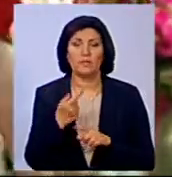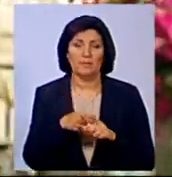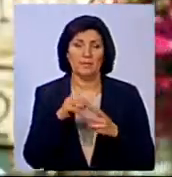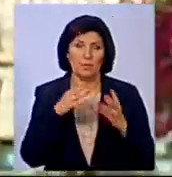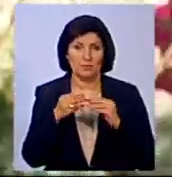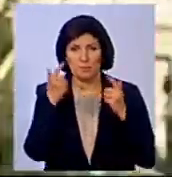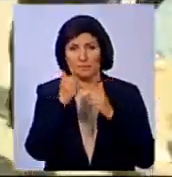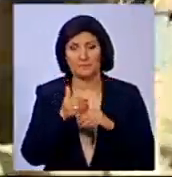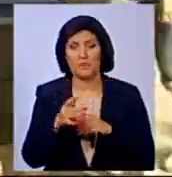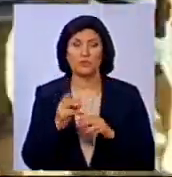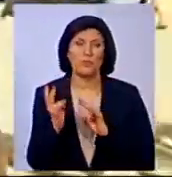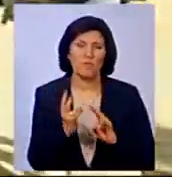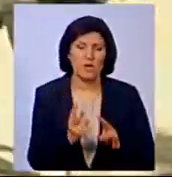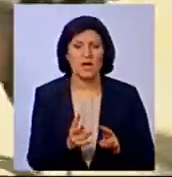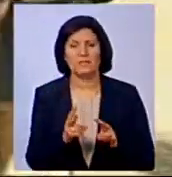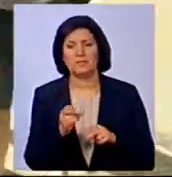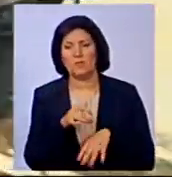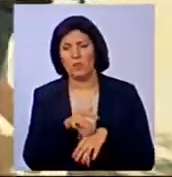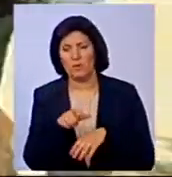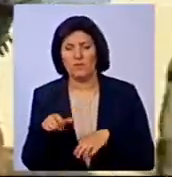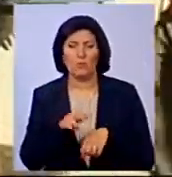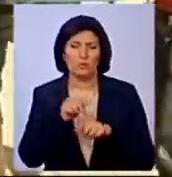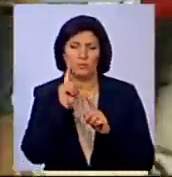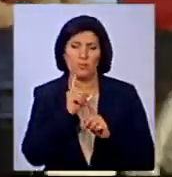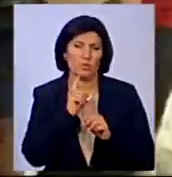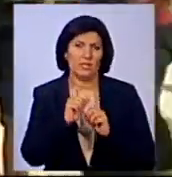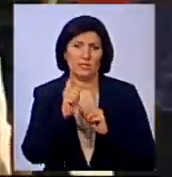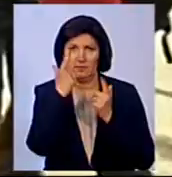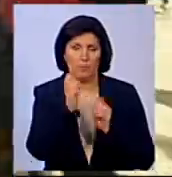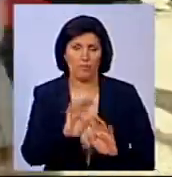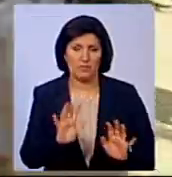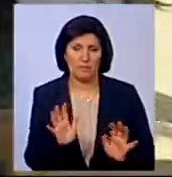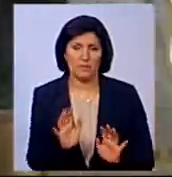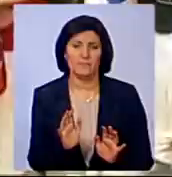Щодо провокацій чи порушень з боку вболівальників, у поліції поки не повідомляють.